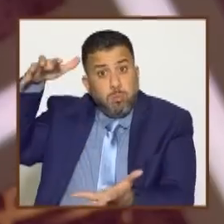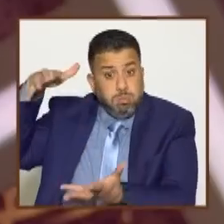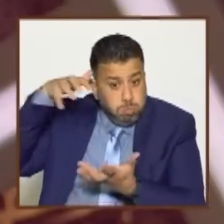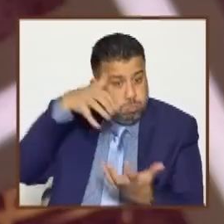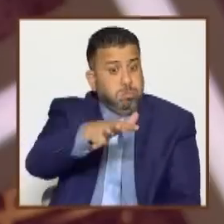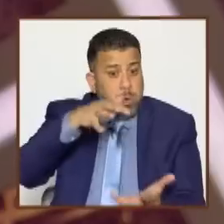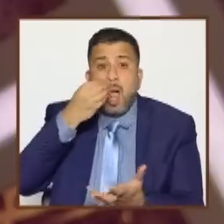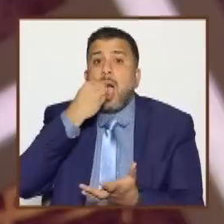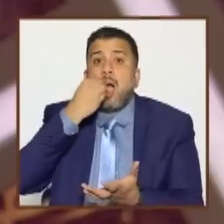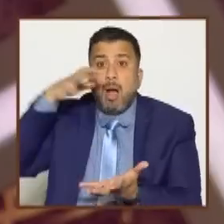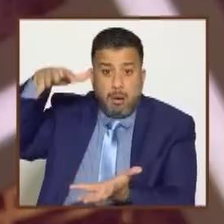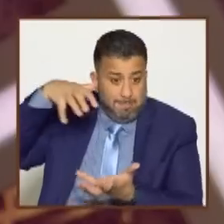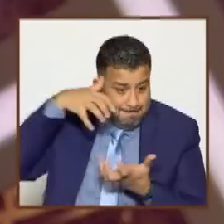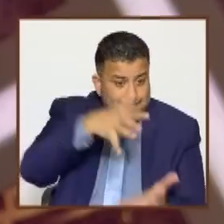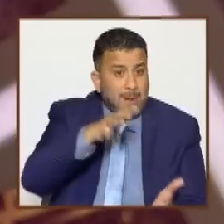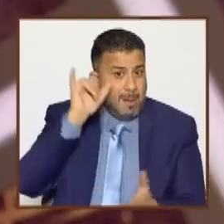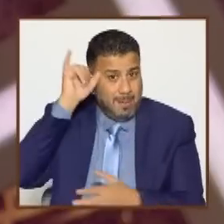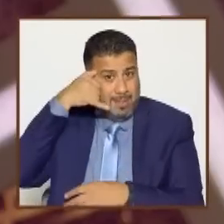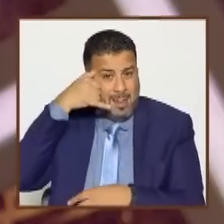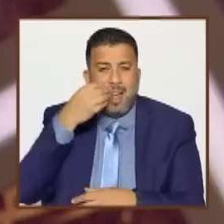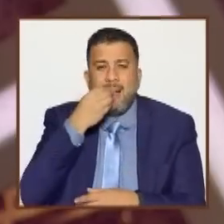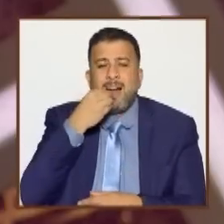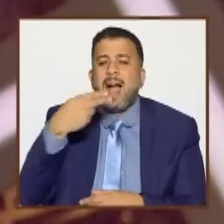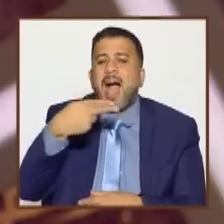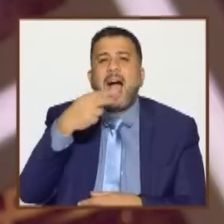ضد السائمة وهي اللي يعلفها صاحبها، يشتري لها العلف، يشتري لها الشعير، يشتري لها